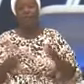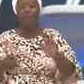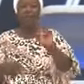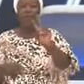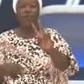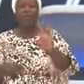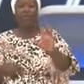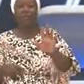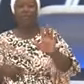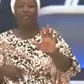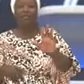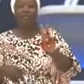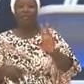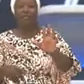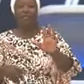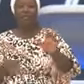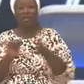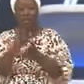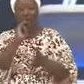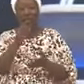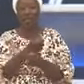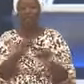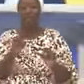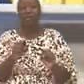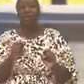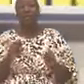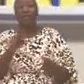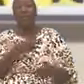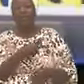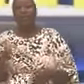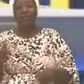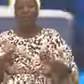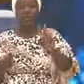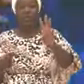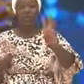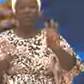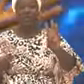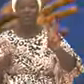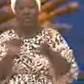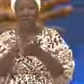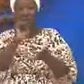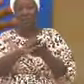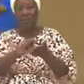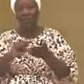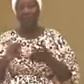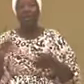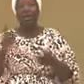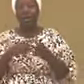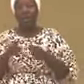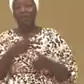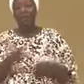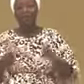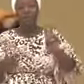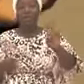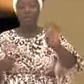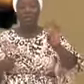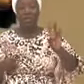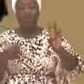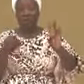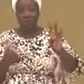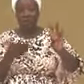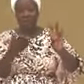versé vincent le salut verser 20,6 la certification verser 27 là